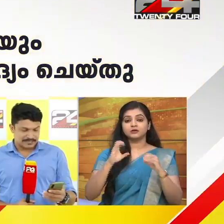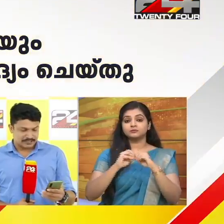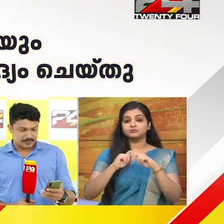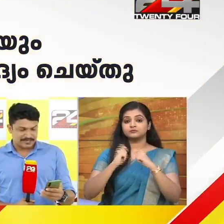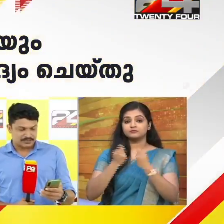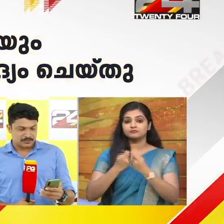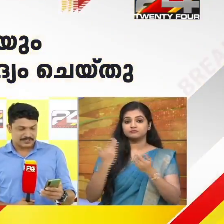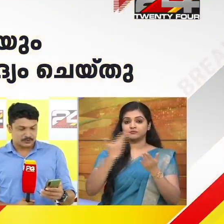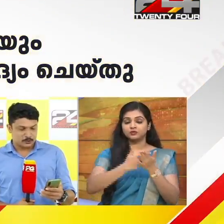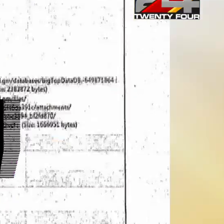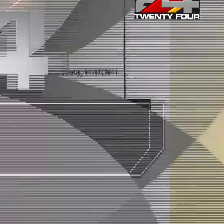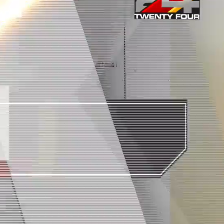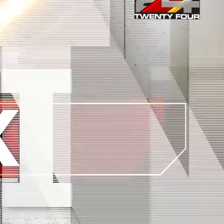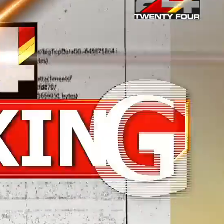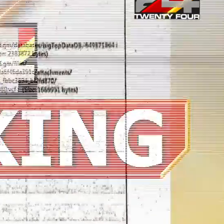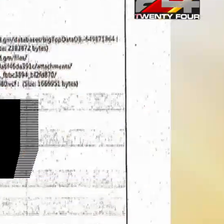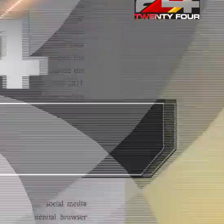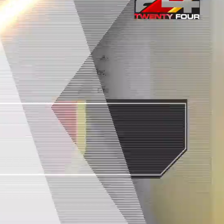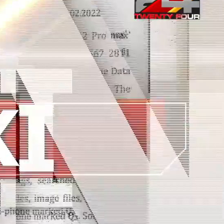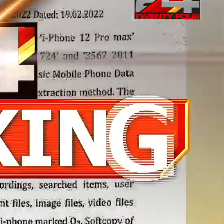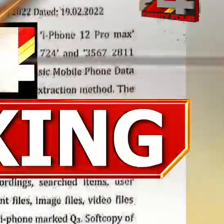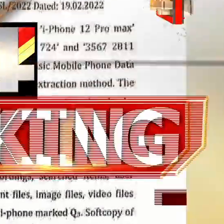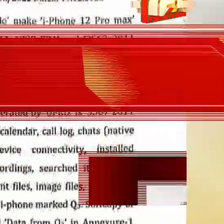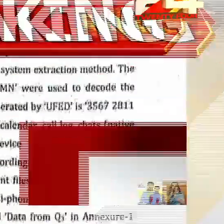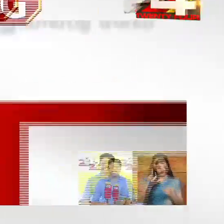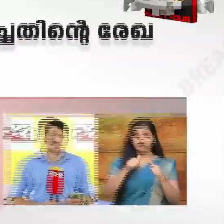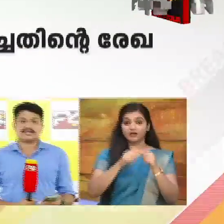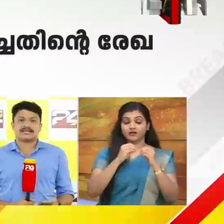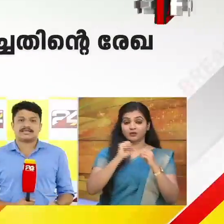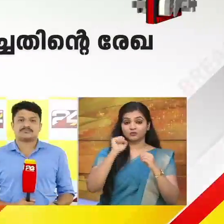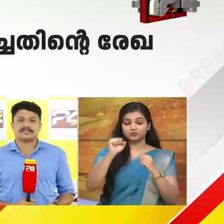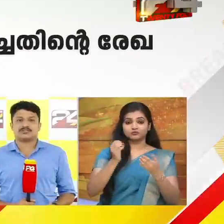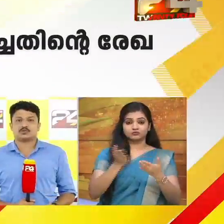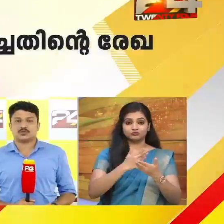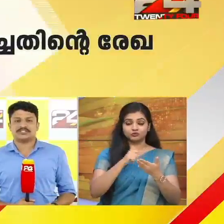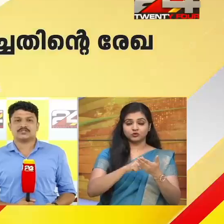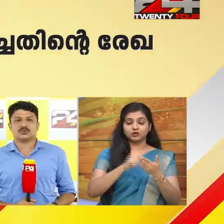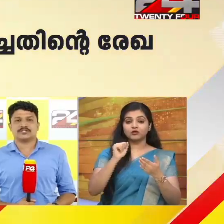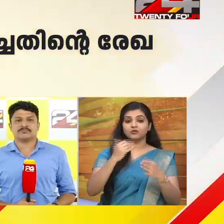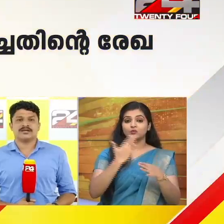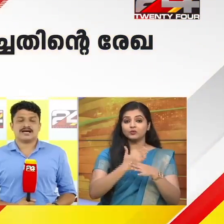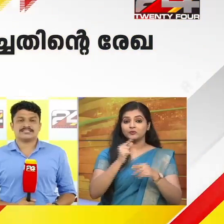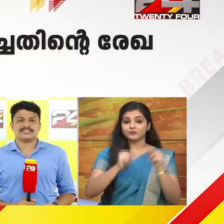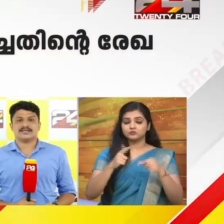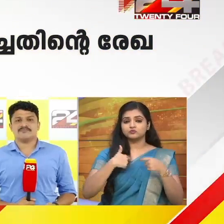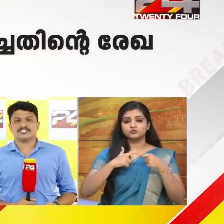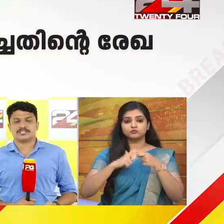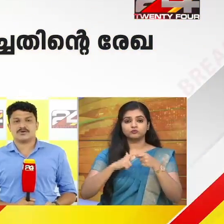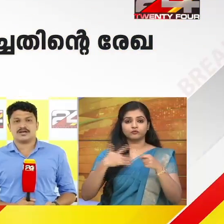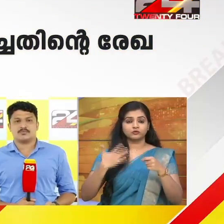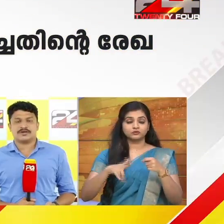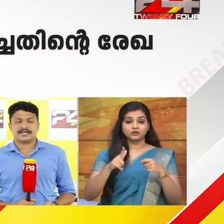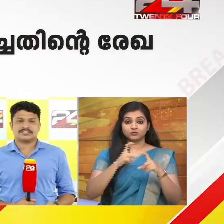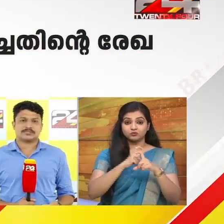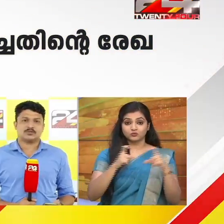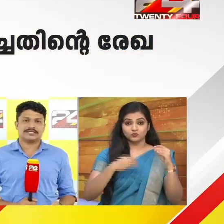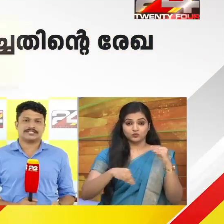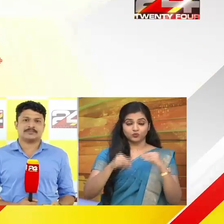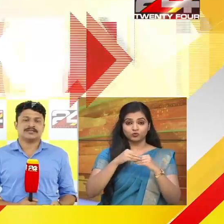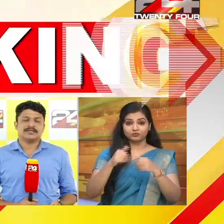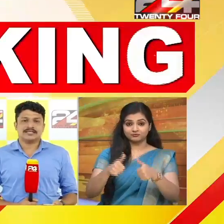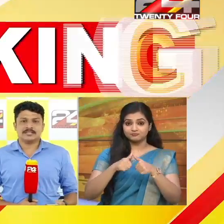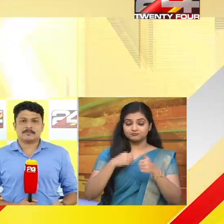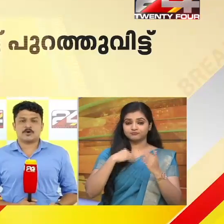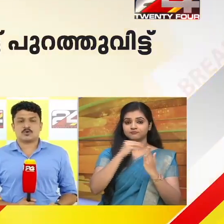റിപ്പോർട്ടിൽ കൃത്യമായി എടുത്തു പറയുന്നു. ലാബിന്റെ ഡയറക്ടറെയും ജീവനക്കാരെയും തങ്ങൾ ചോദ്യം ചെയ്തുവെന്നും അതിന്റെ വിശദമായ മൊഴി കൈവശമുണ്ട്